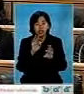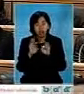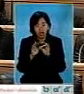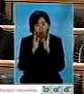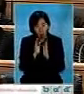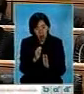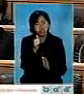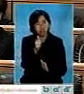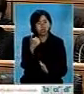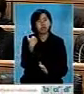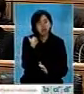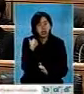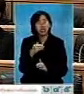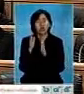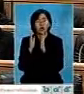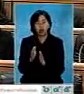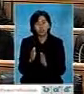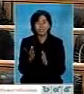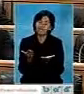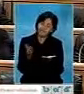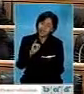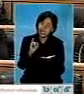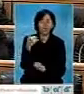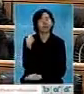ก็เป็นคนดีบางท่านก็อาจจะไม่ดี